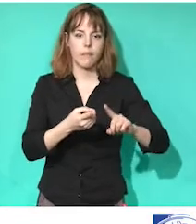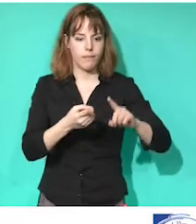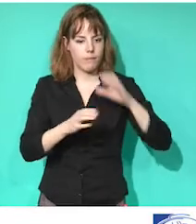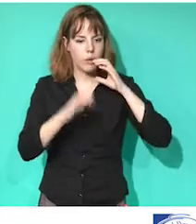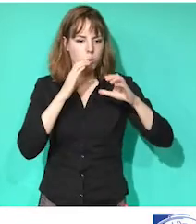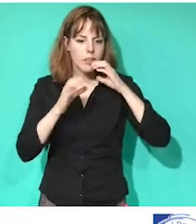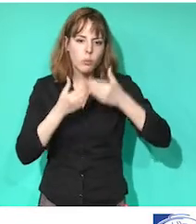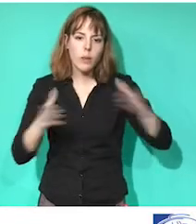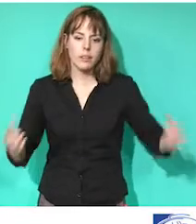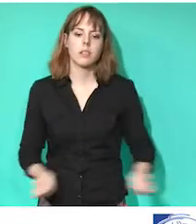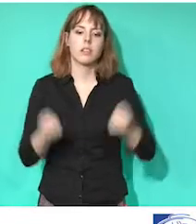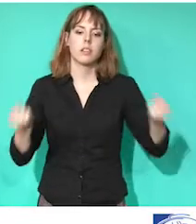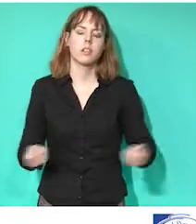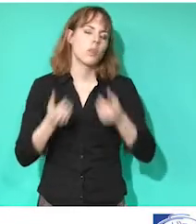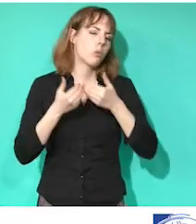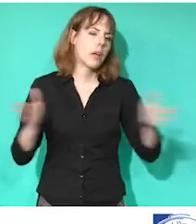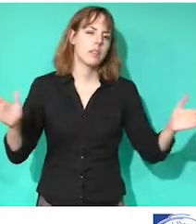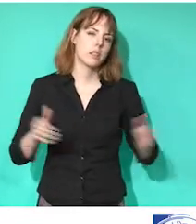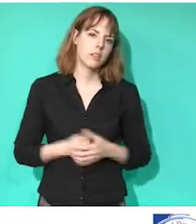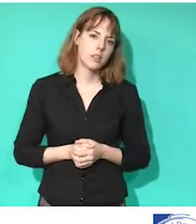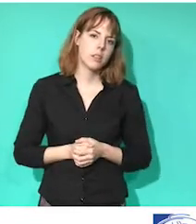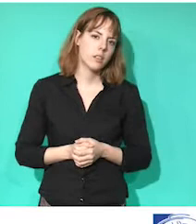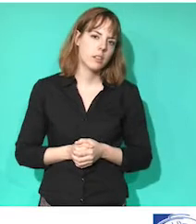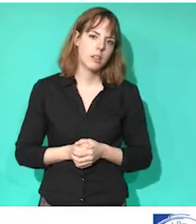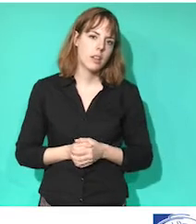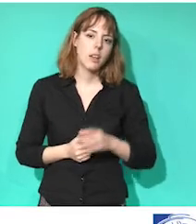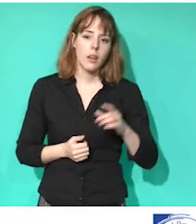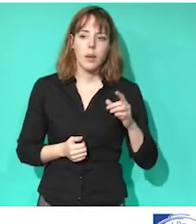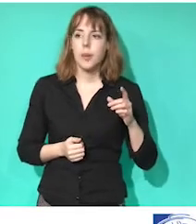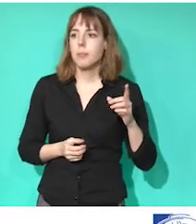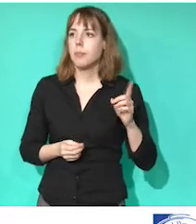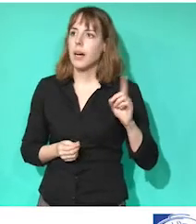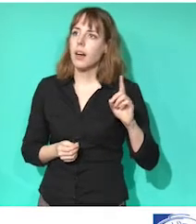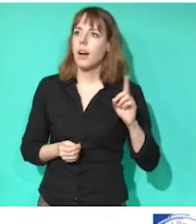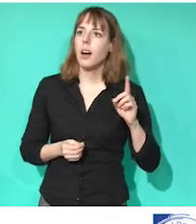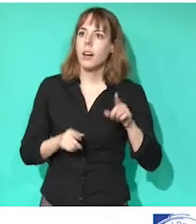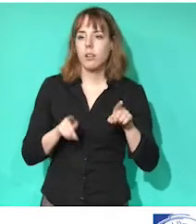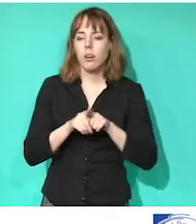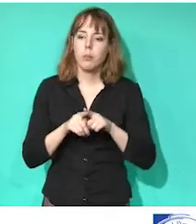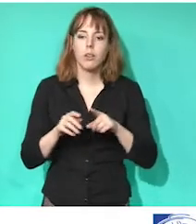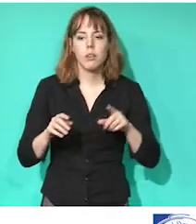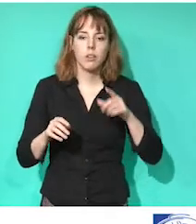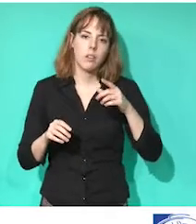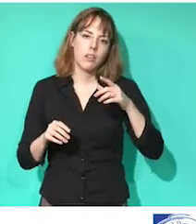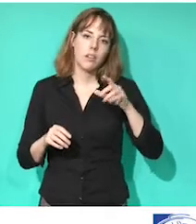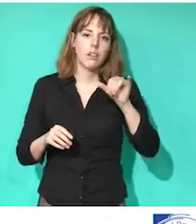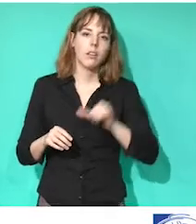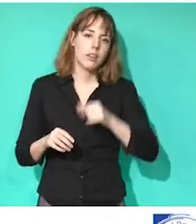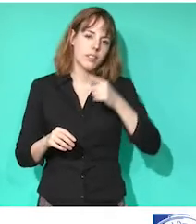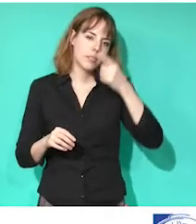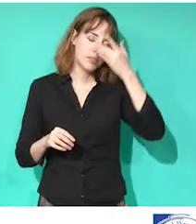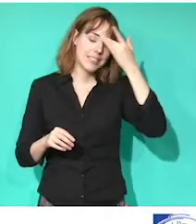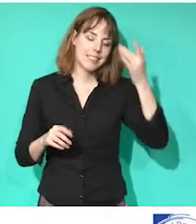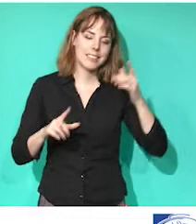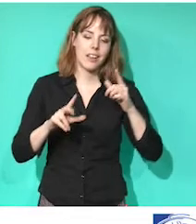plus ouverte. Voilà. Et s'engager pour pouvoir et s'engager, du coup, porter des paroles. Absolument. Et ne pas faire comme Yves Saint-Laurent, par exemple. Oui, alors Yves